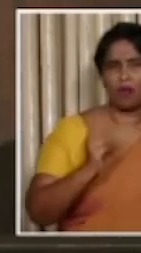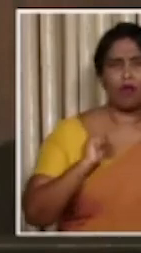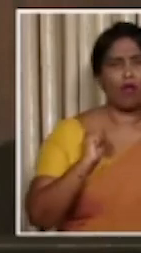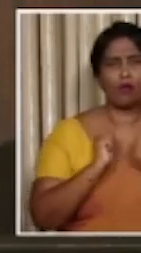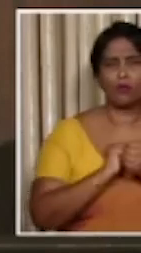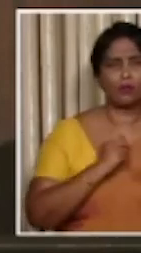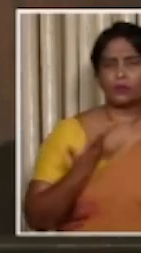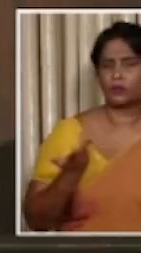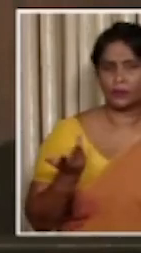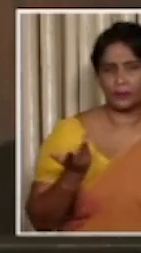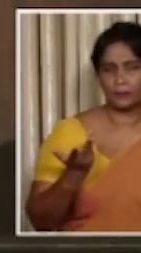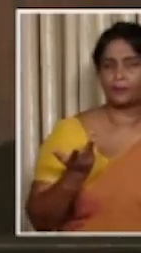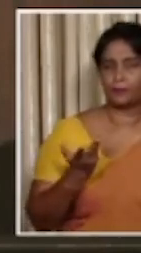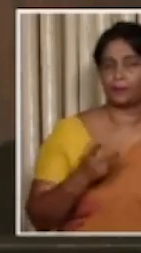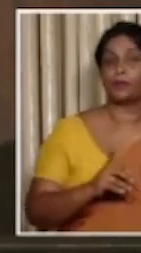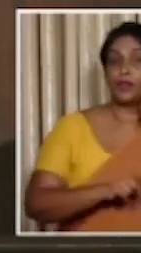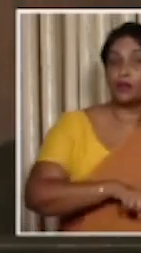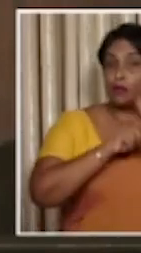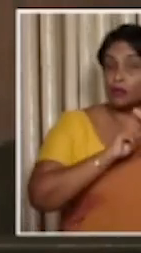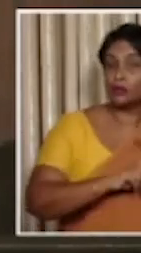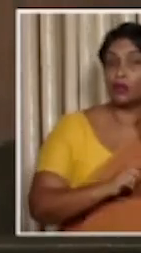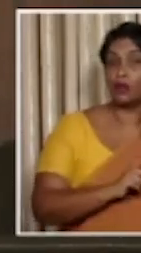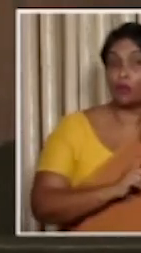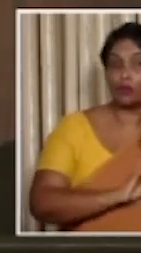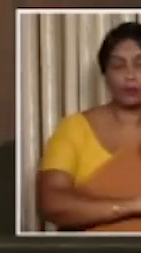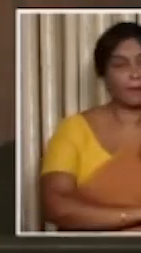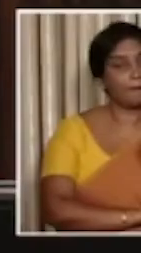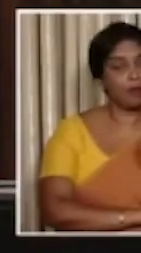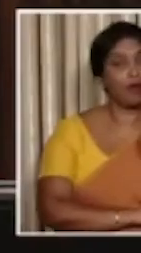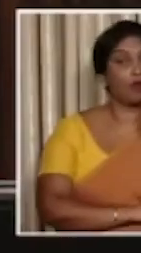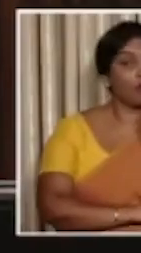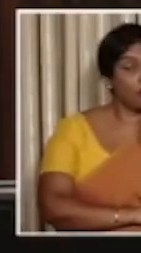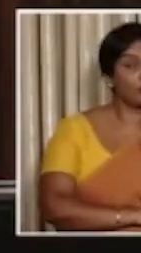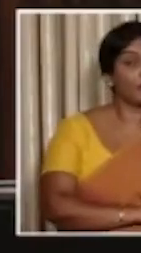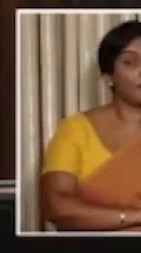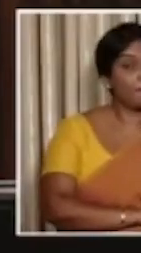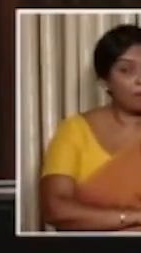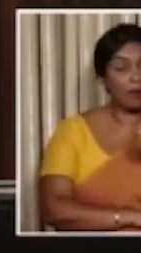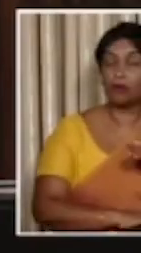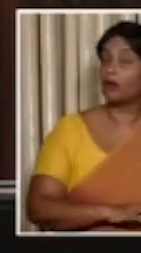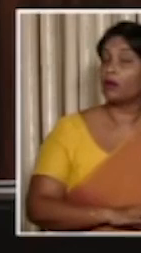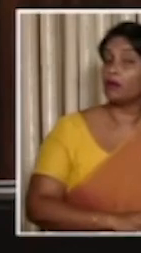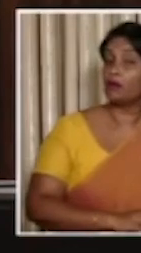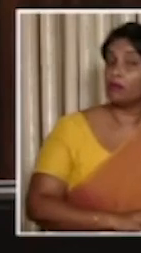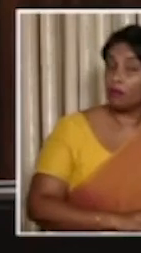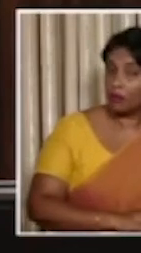යුතු වන්නේ? ජනතාවගේ මූල්‍ය බලයේ ප්‍රධාන